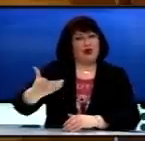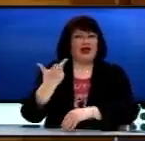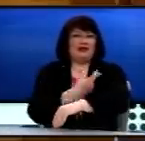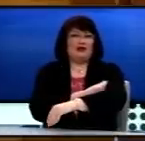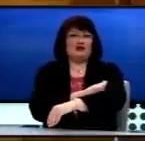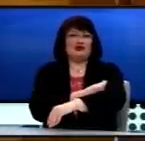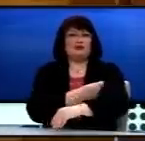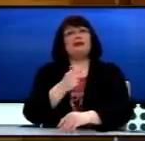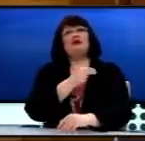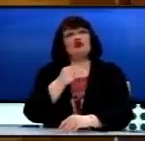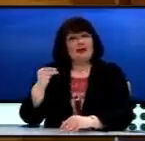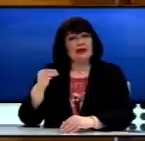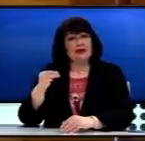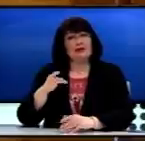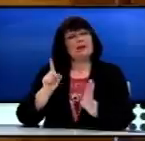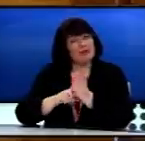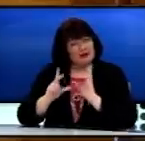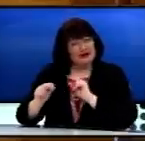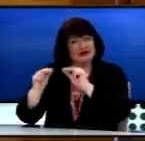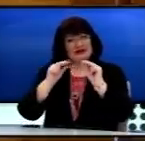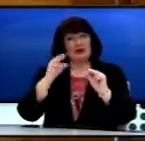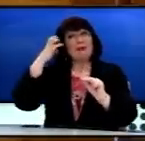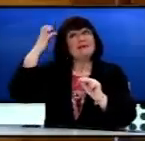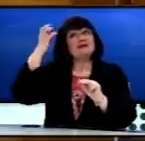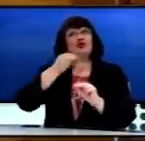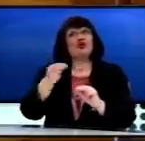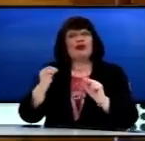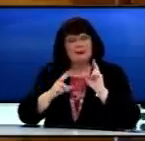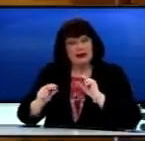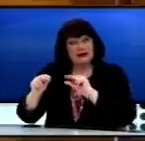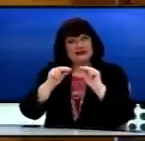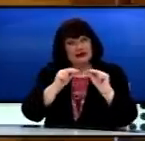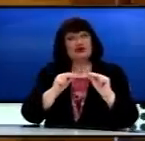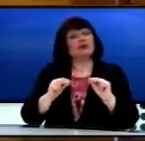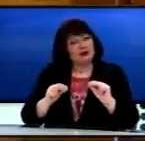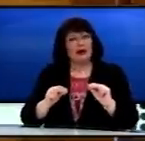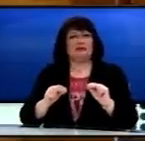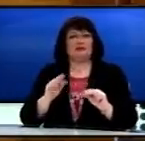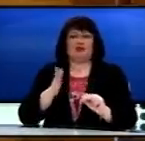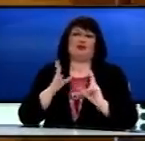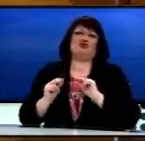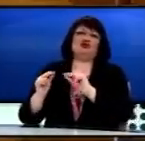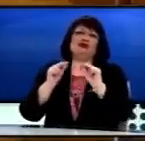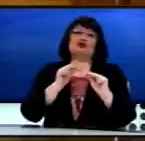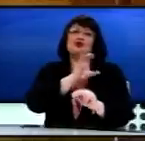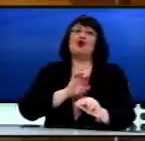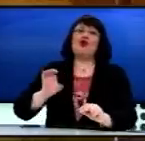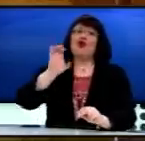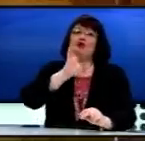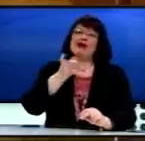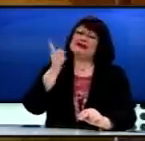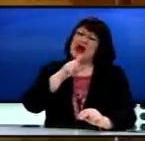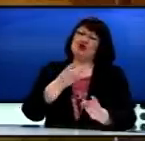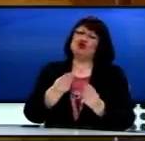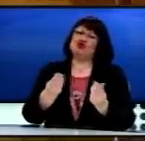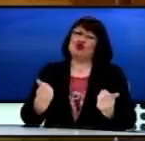ήταν ενδεχομένως ένα θέμα το οποίο θα έπρεπε να συζητήσουμε. Είναι επιστημονικό θέμα. Αυτό είναι ένα επιστημονικό ζήτημα. Διότι υπάρχουν χώρες οι οποίες ακολούθησαν